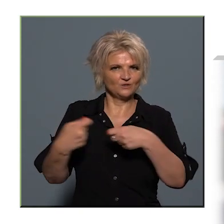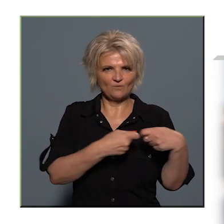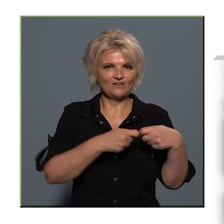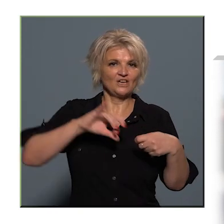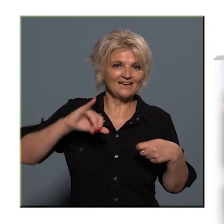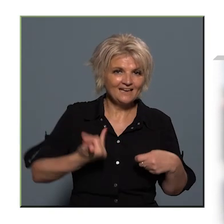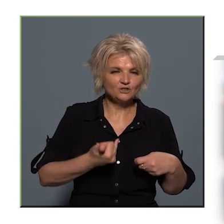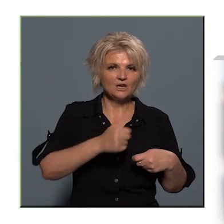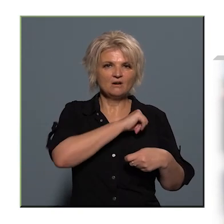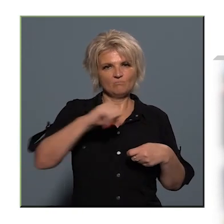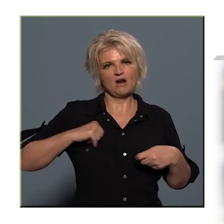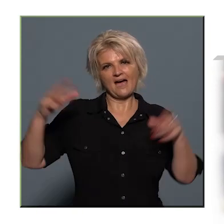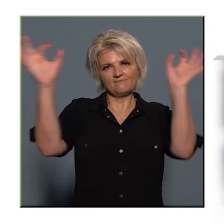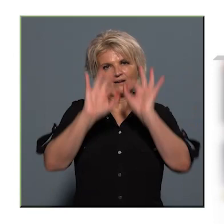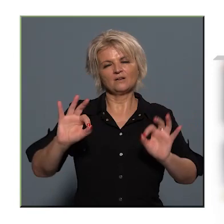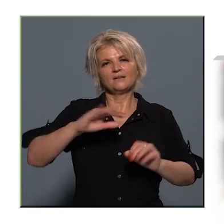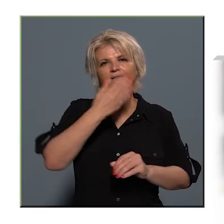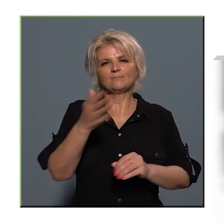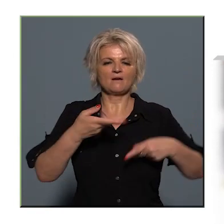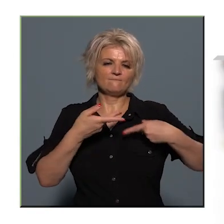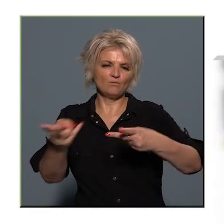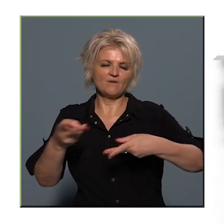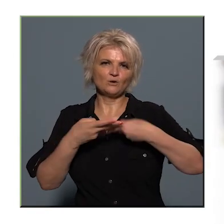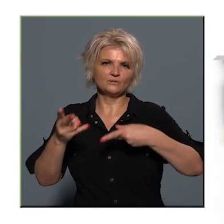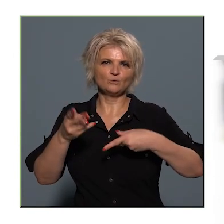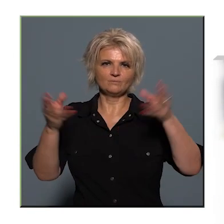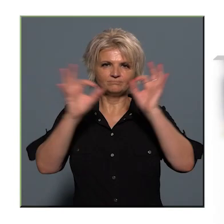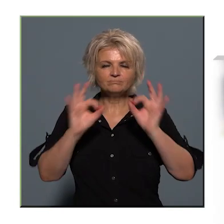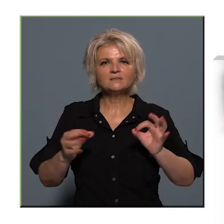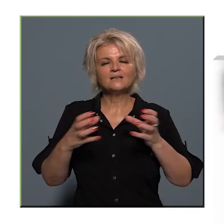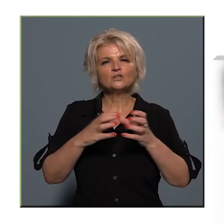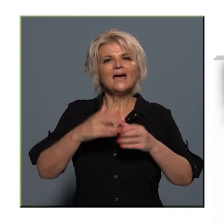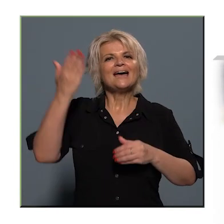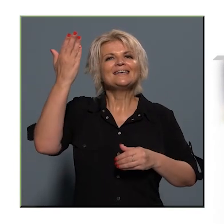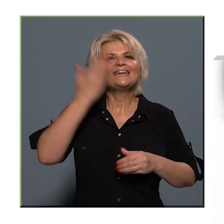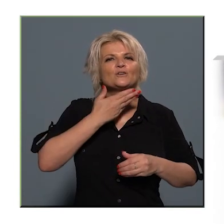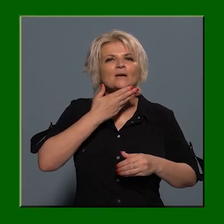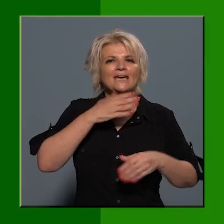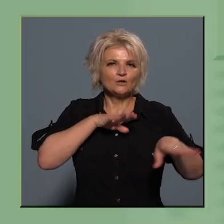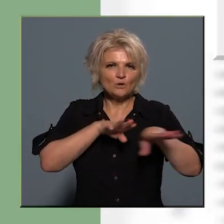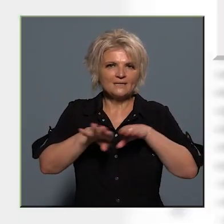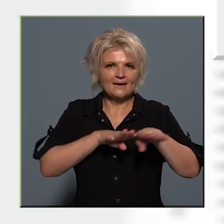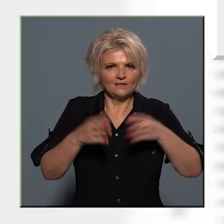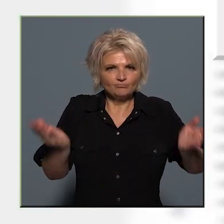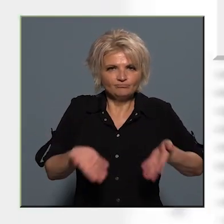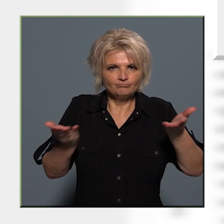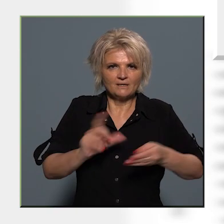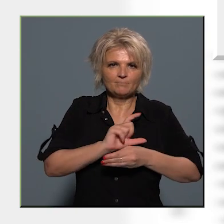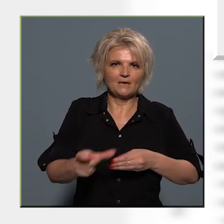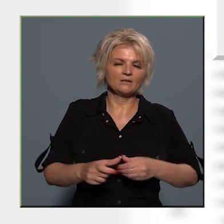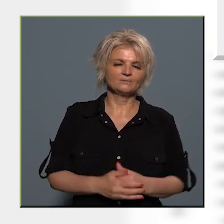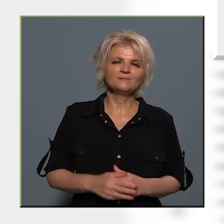a Magánvállalkozók Nemzeti Fuvarozóipartestülete a hidrogén közlekedés ösztönzése érdekében. Szó lesz arról is,